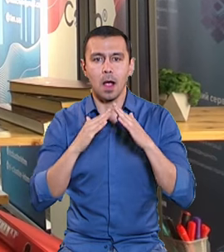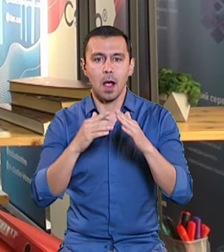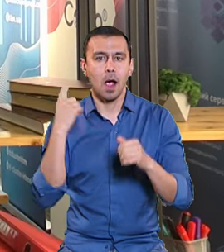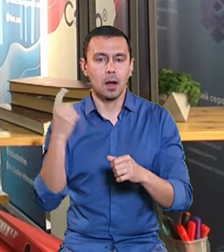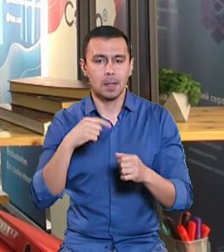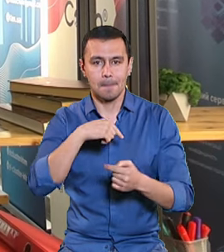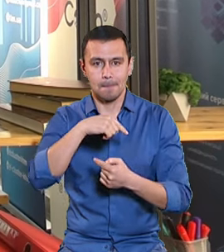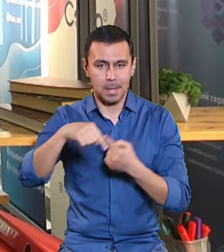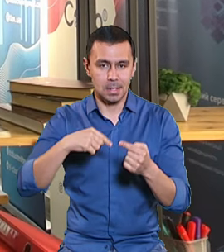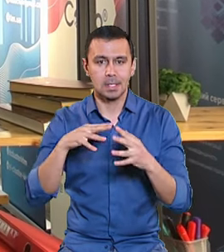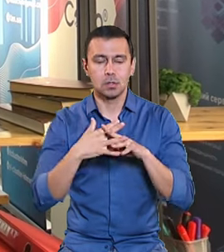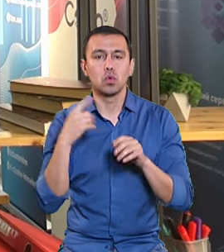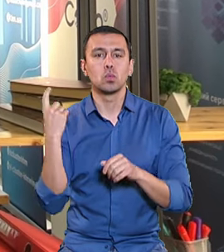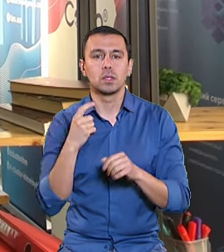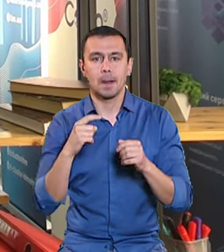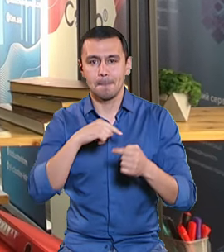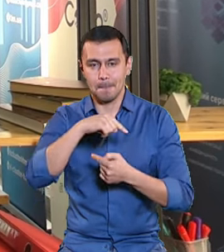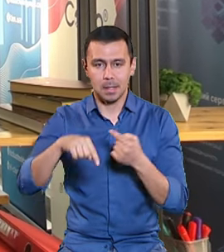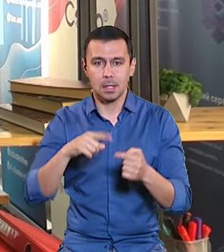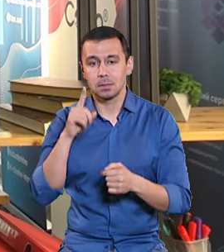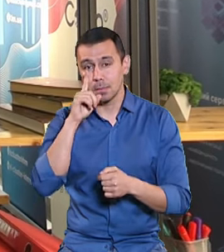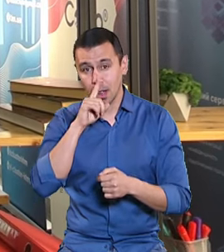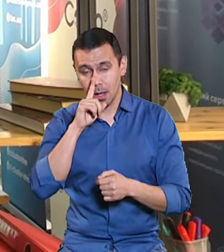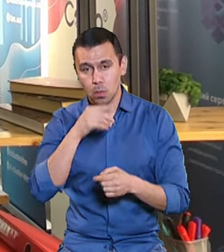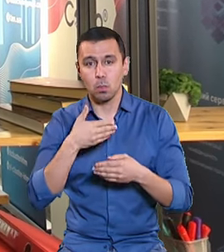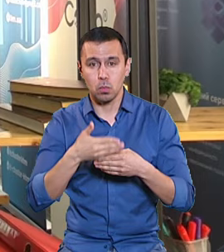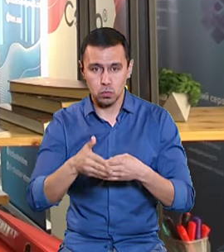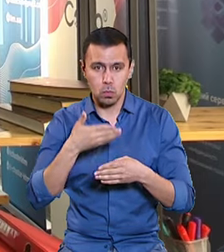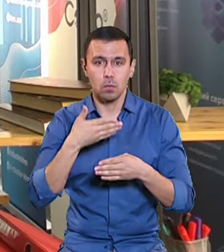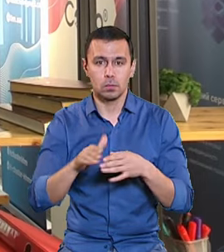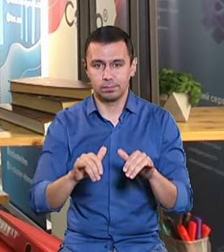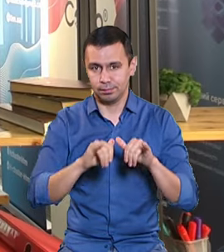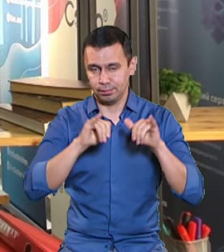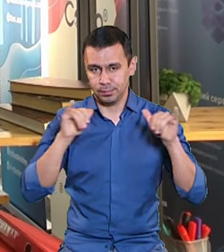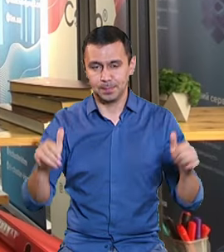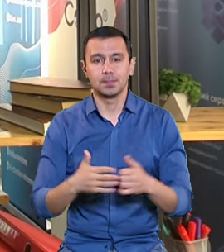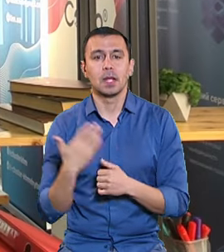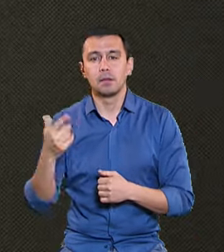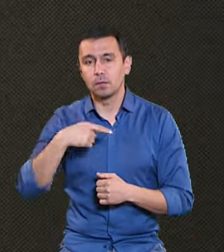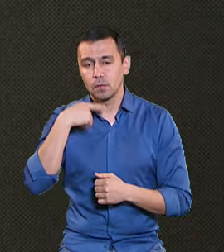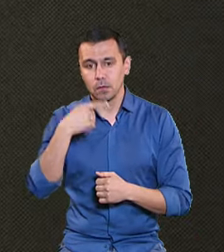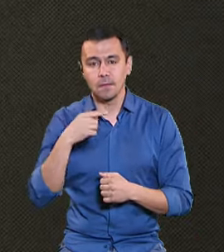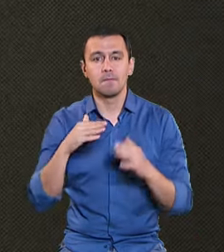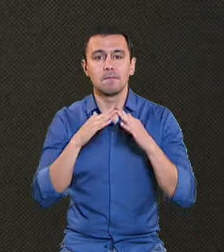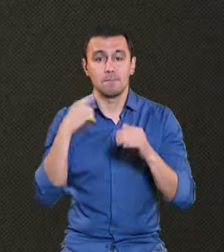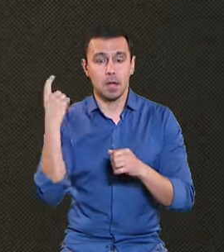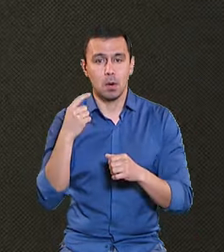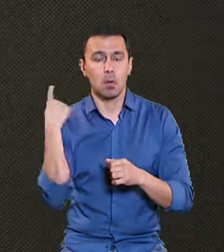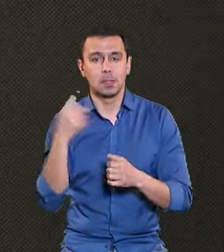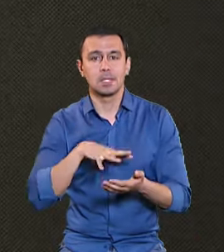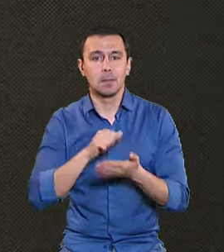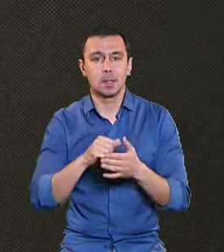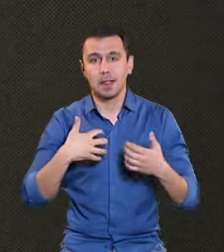бізнес, сільськогосподарський бізнес. От з маленькою поступово виростати. Зі слів Олександра Березюка, фермери області займаються